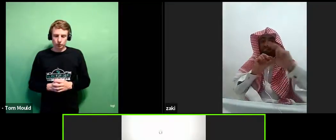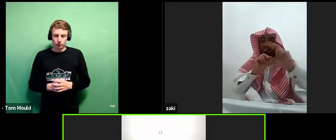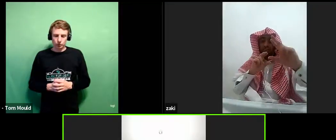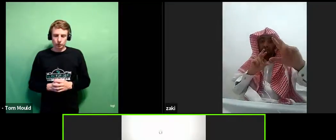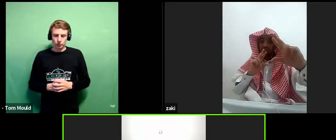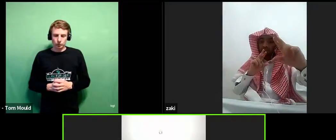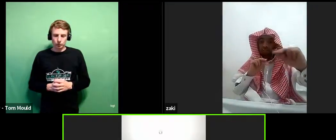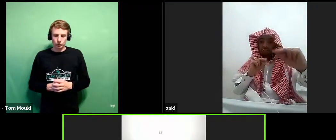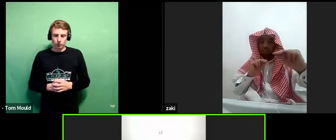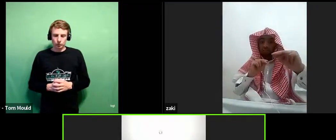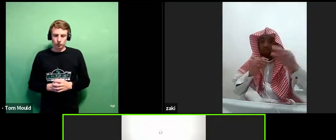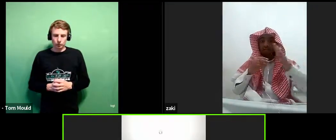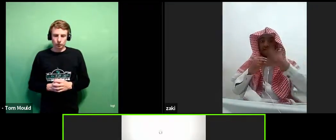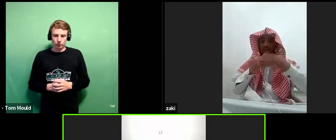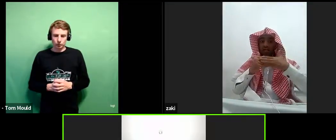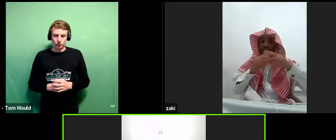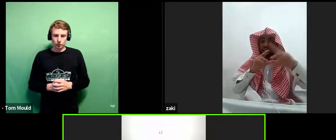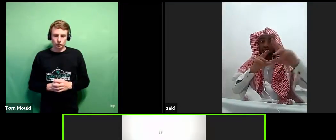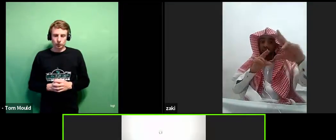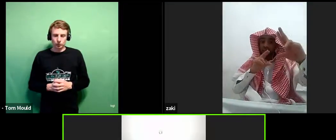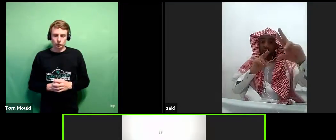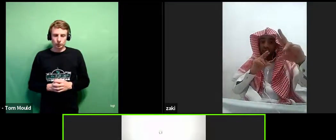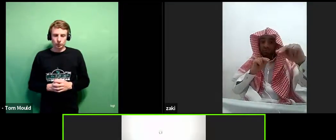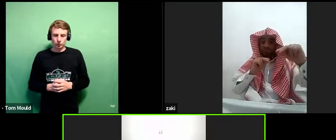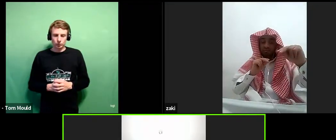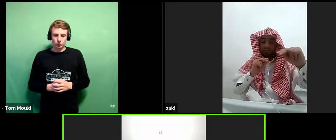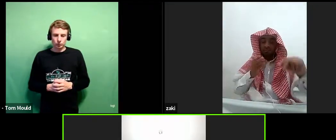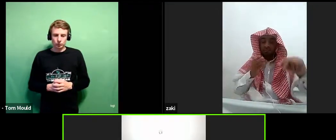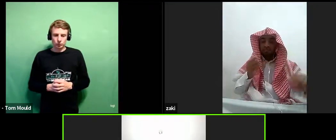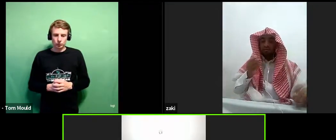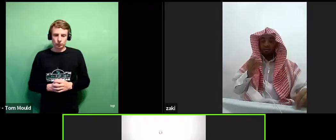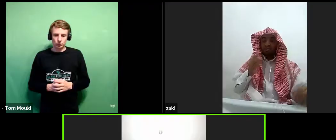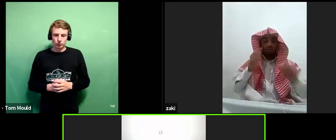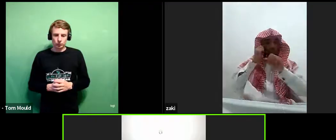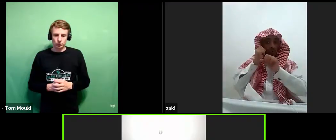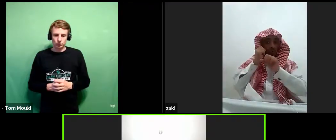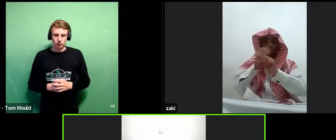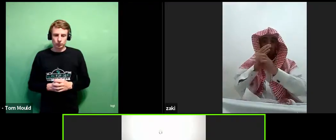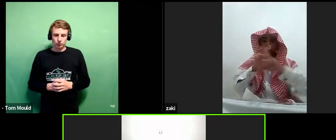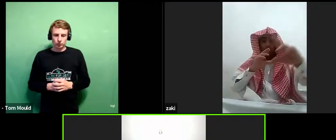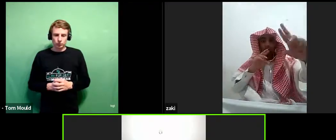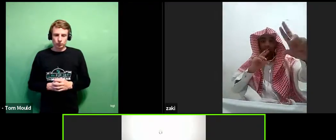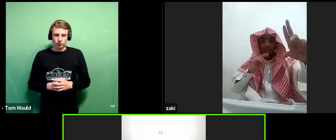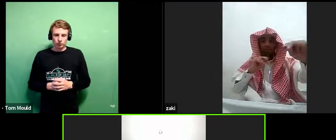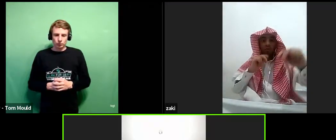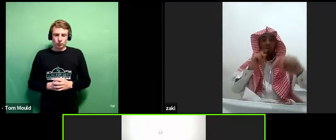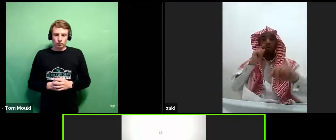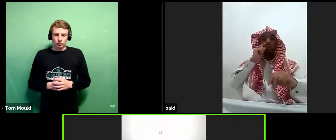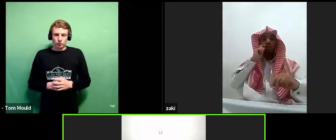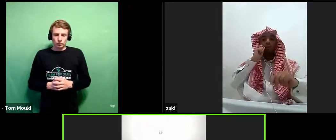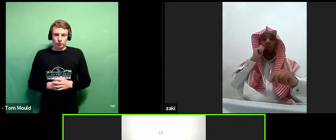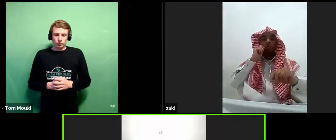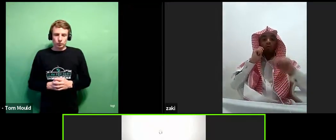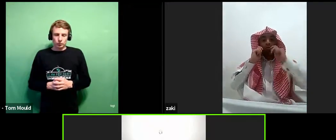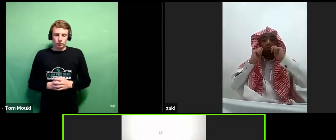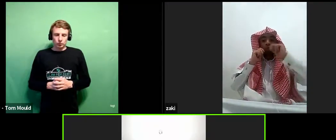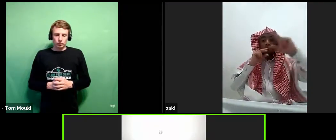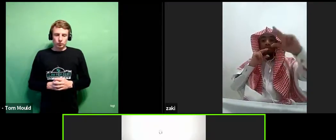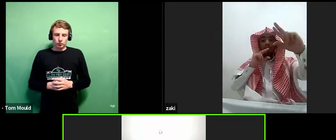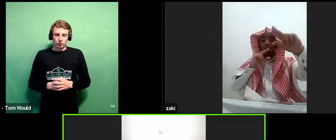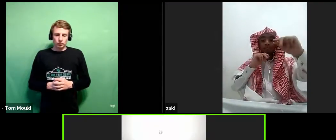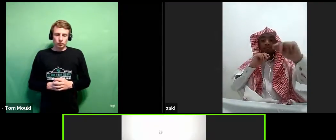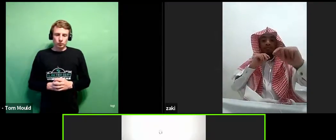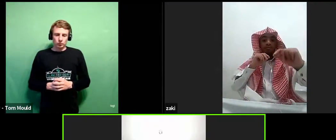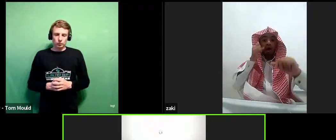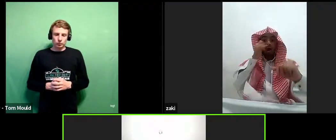بالأنثى فمن عفي له من أخيه شيء اتباع